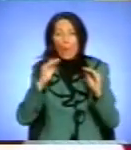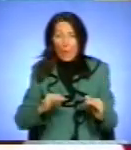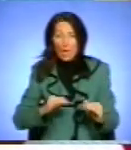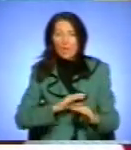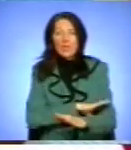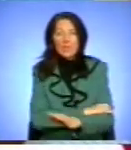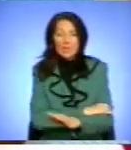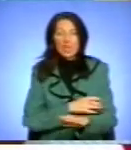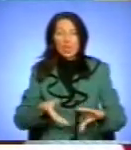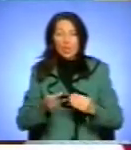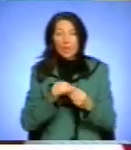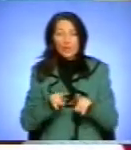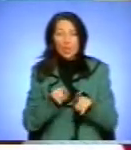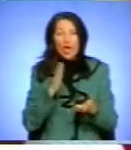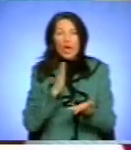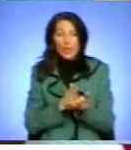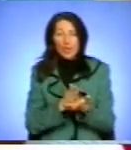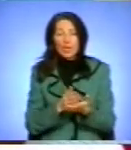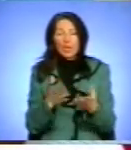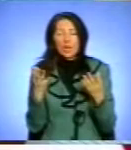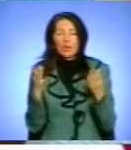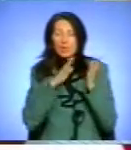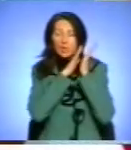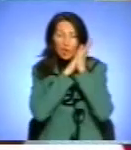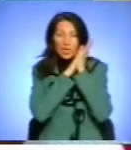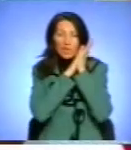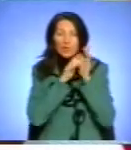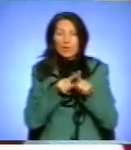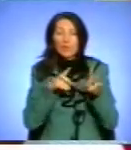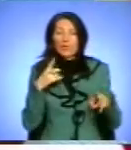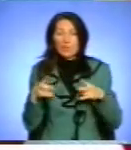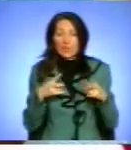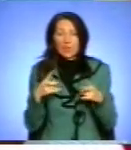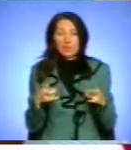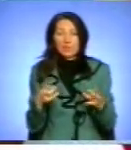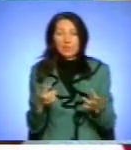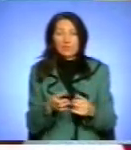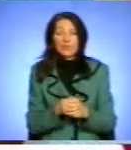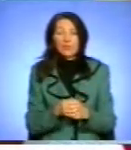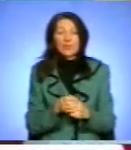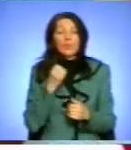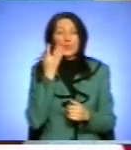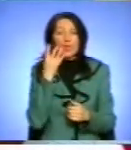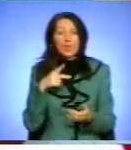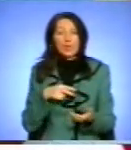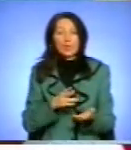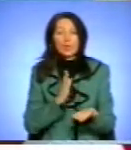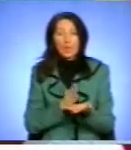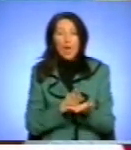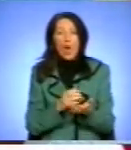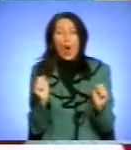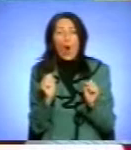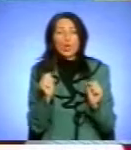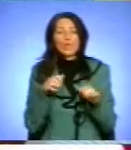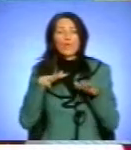тиск, і результатом так само стає вже сонливість, так само дратівливість. Коли йде холодний фронт,